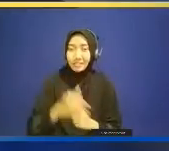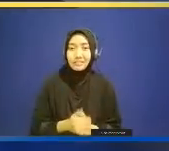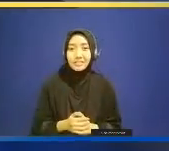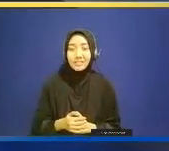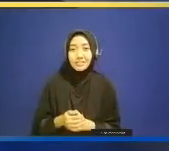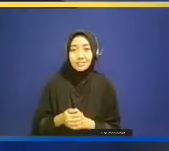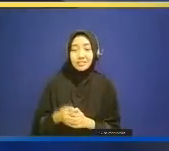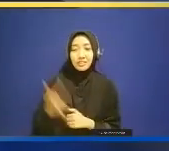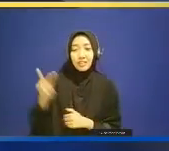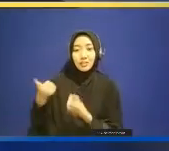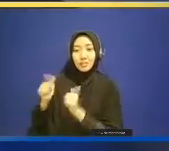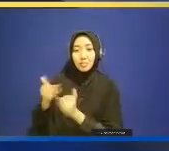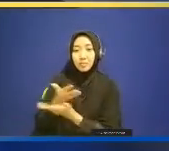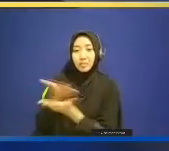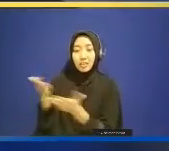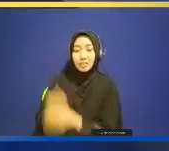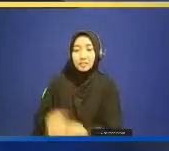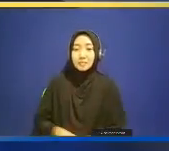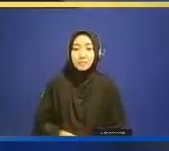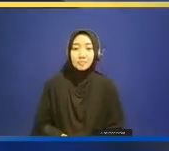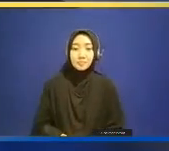ready gitu Silakan